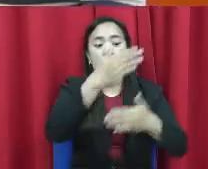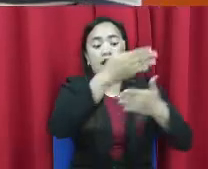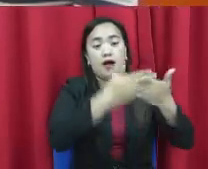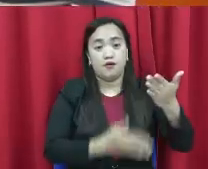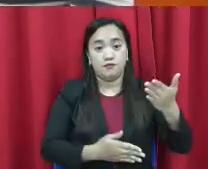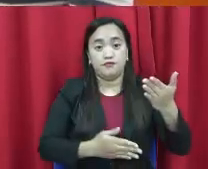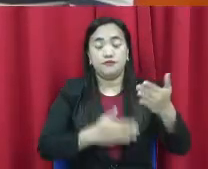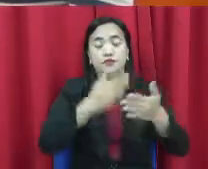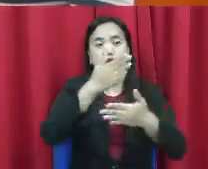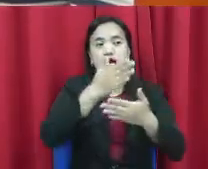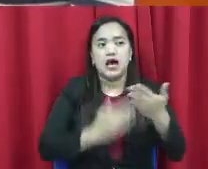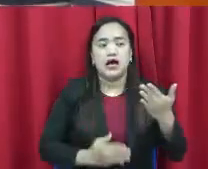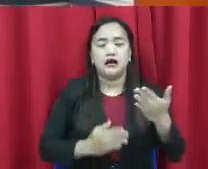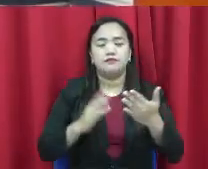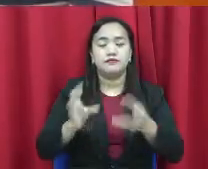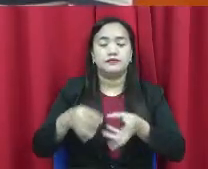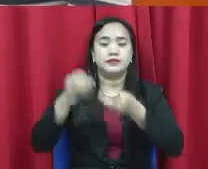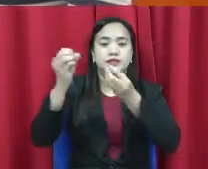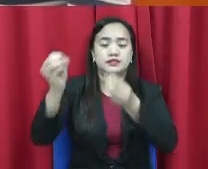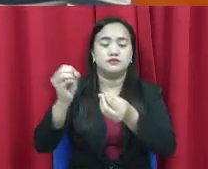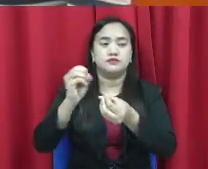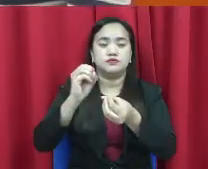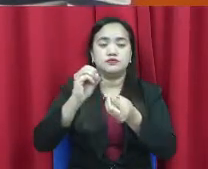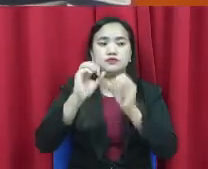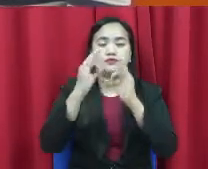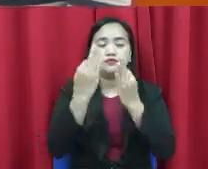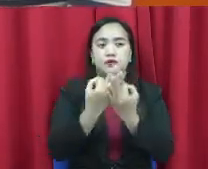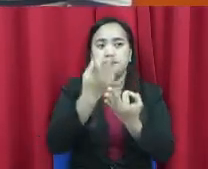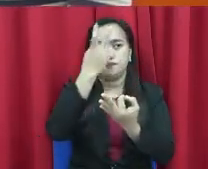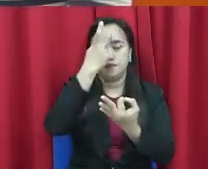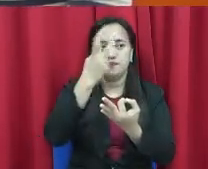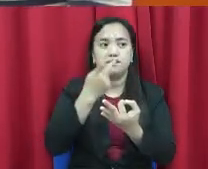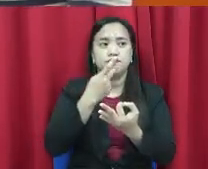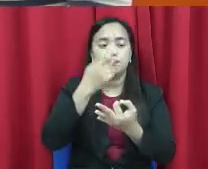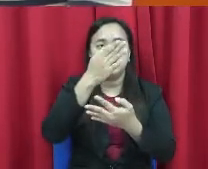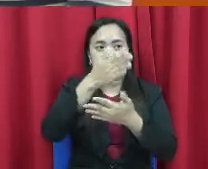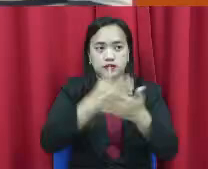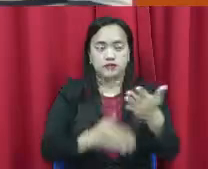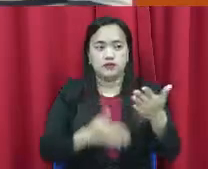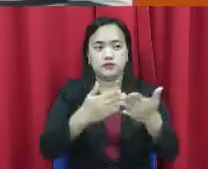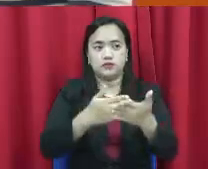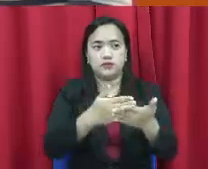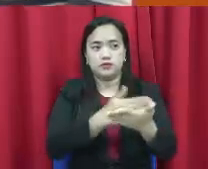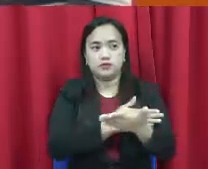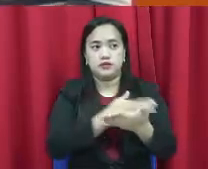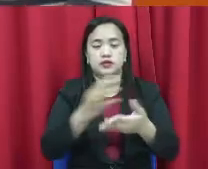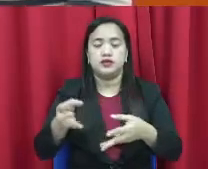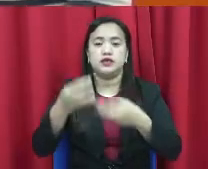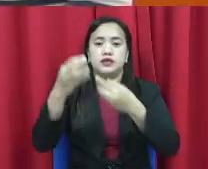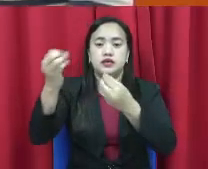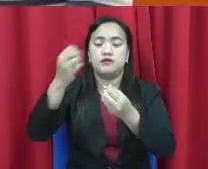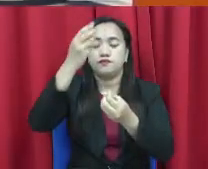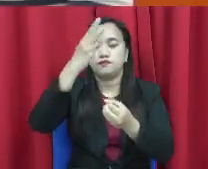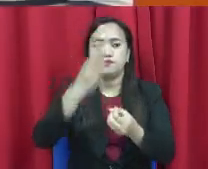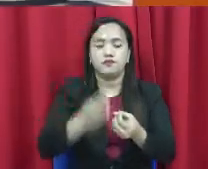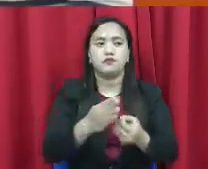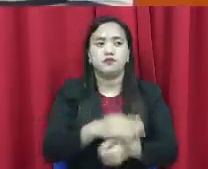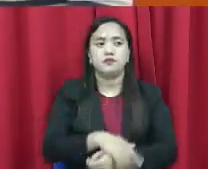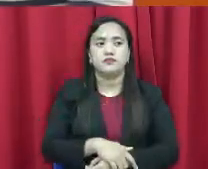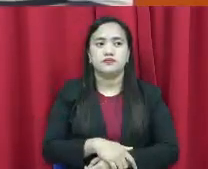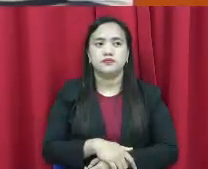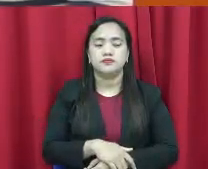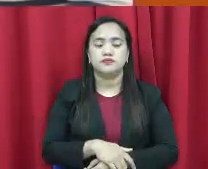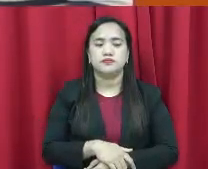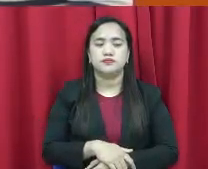kanila at mula d sa kalahati nakarating ako dito sa church bigayan sa Panginoon alam po yan ng mga